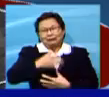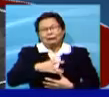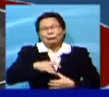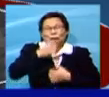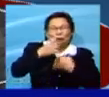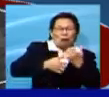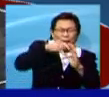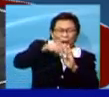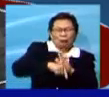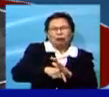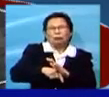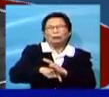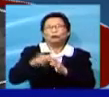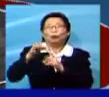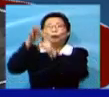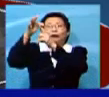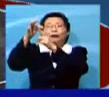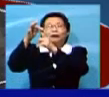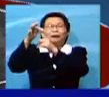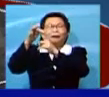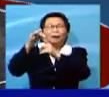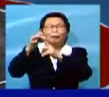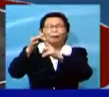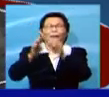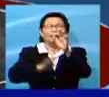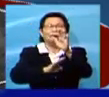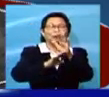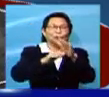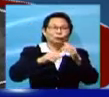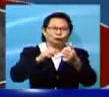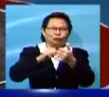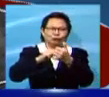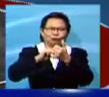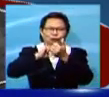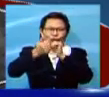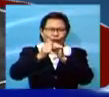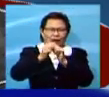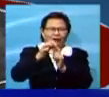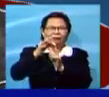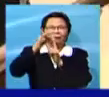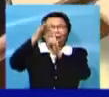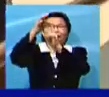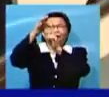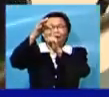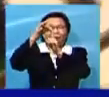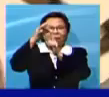bersama venue sukan ikonik Kuala Lumpur itu. Laporan Faisal Jamal.